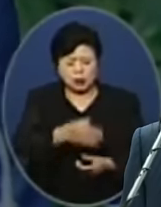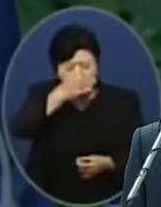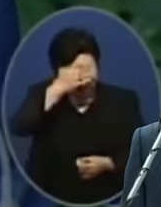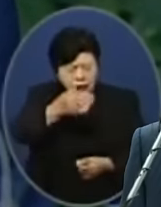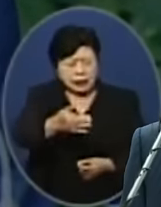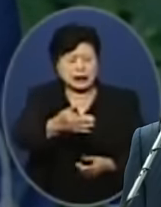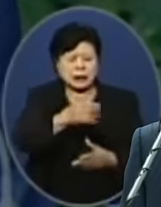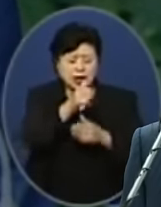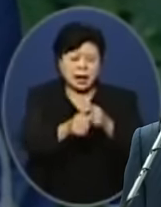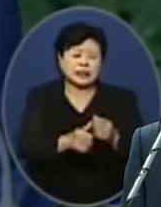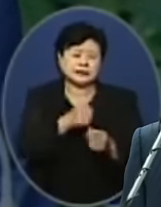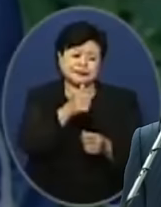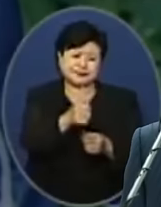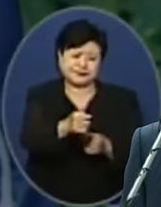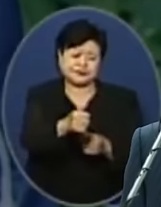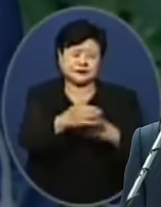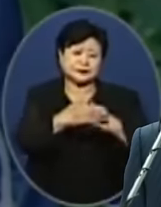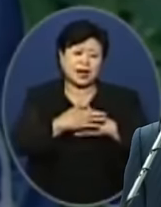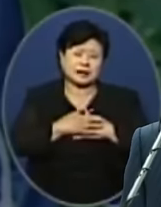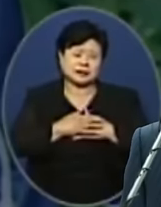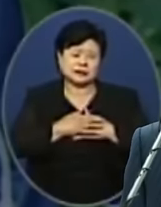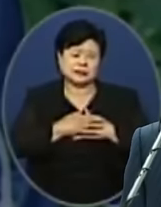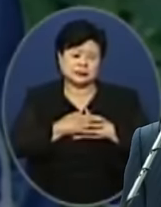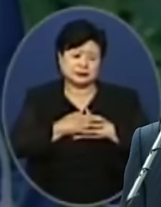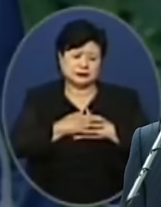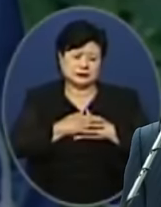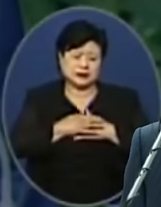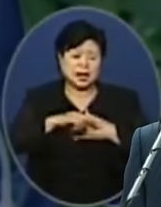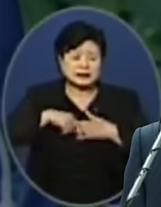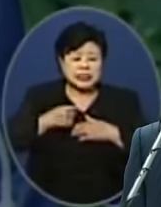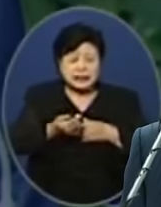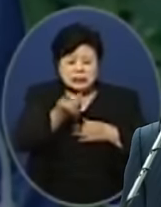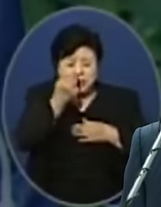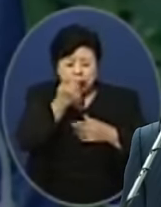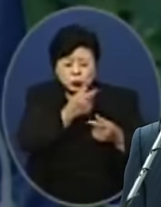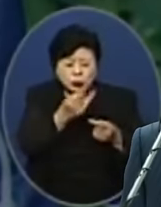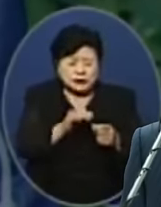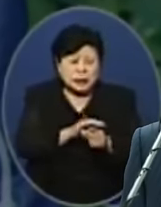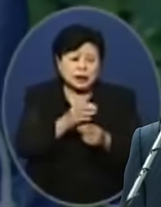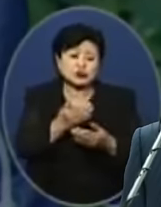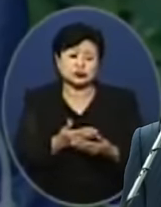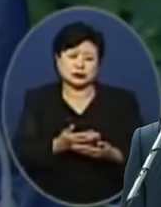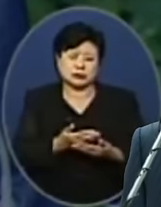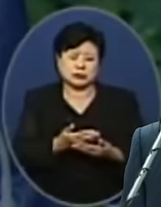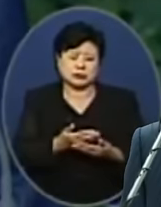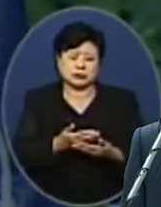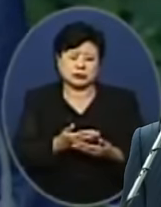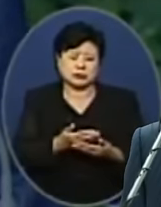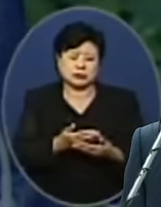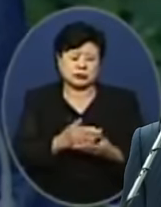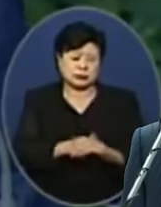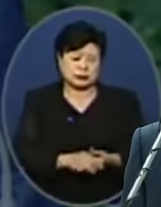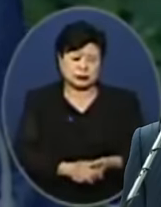없지요. 하나님이 나를 자기의 생명처럼 사랑하신다.